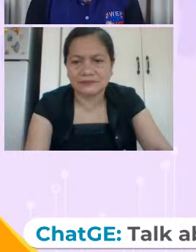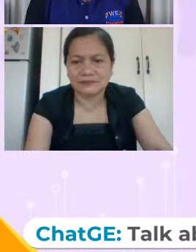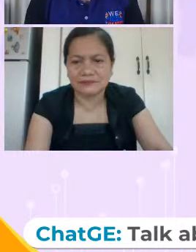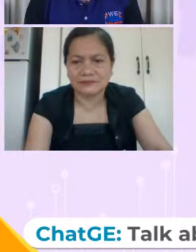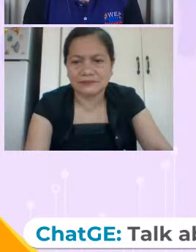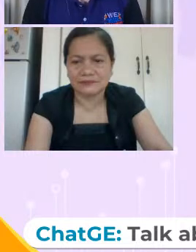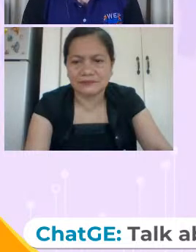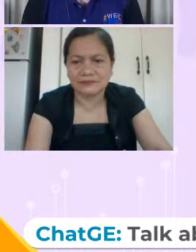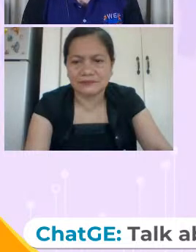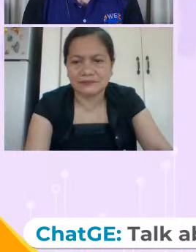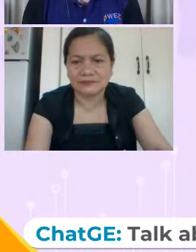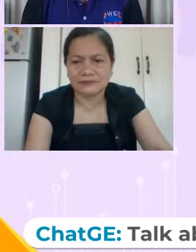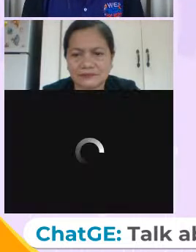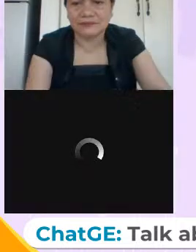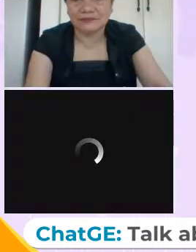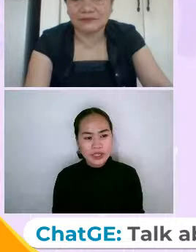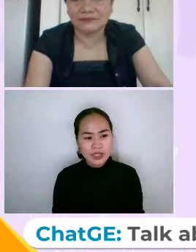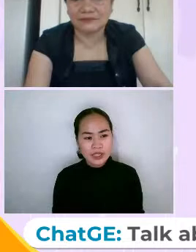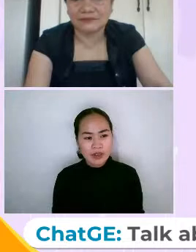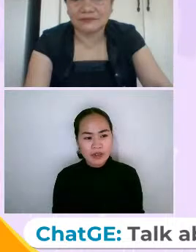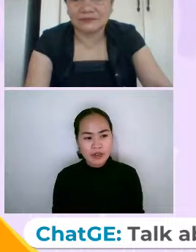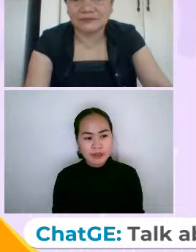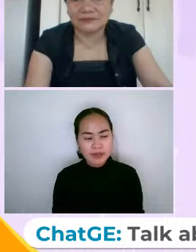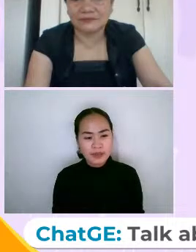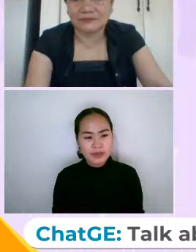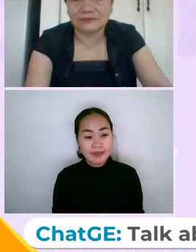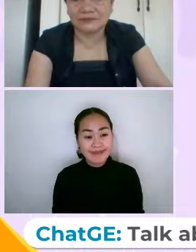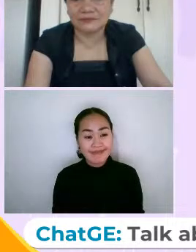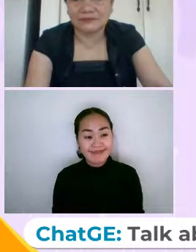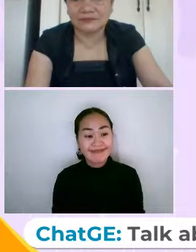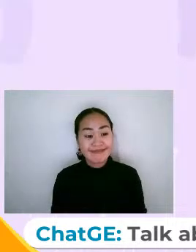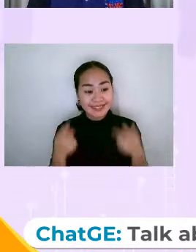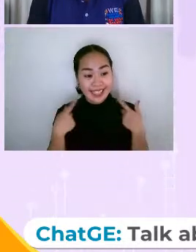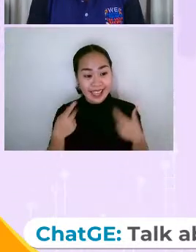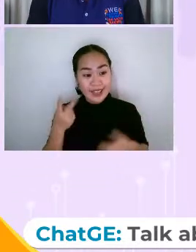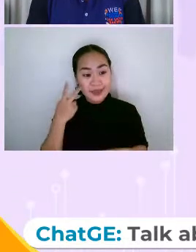ang hinahanap po natin ngayon. Meron na po tayong nanalo.